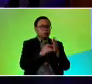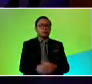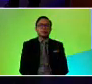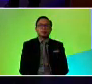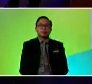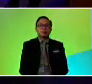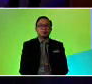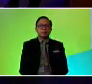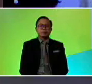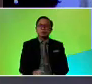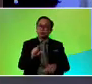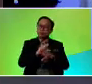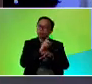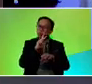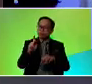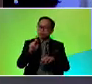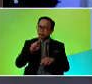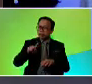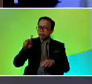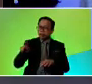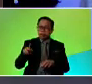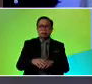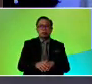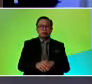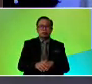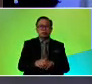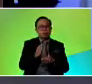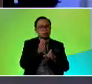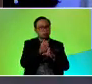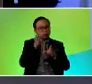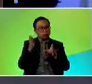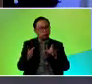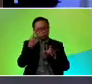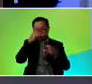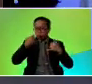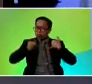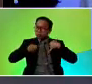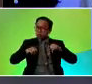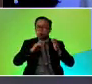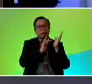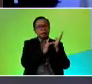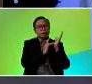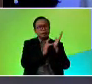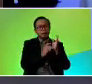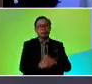mereka menggunakan kanak-kanak ini sebagai Pak antara untuk menjual dadah